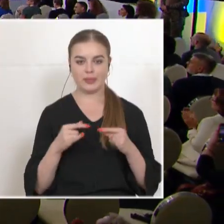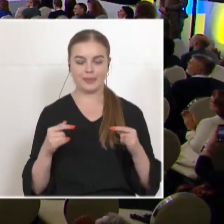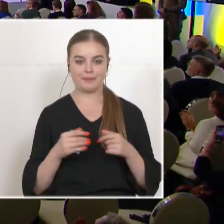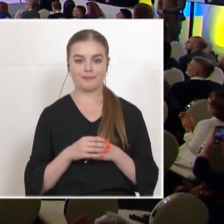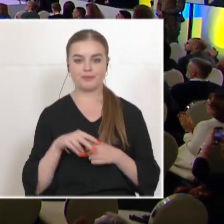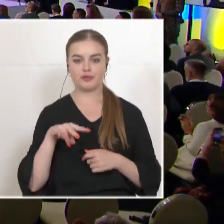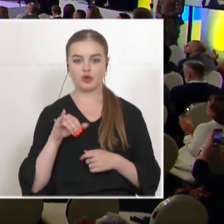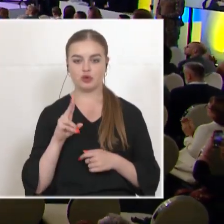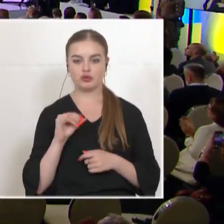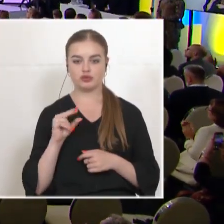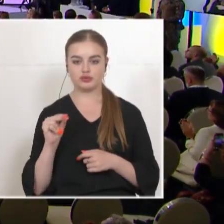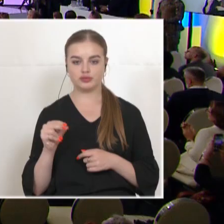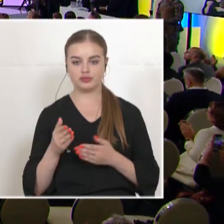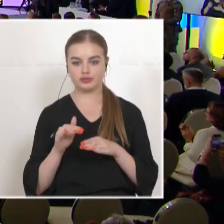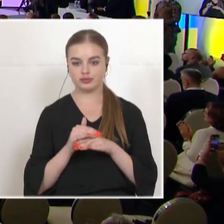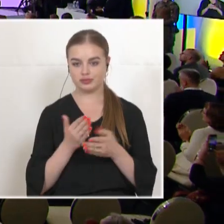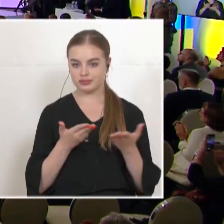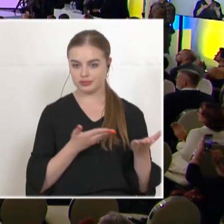Будь ласка.